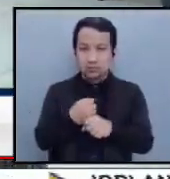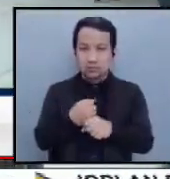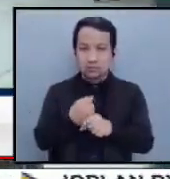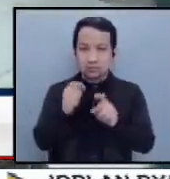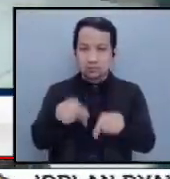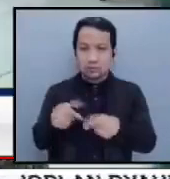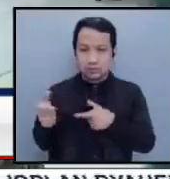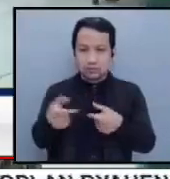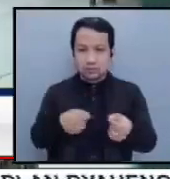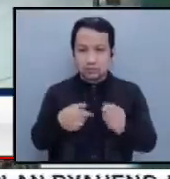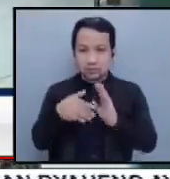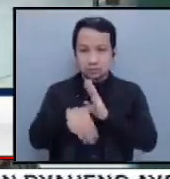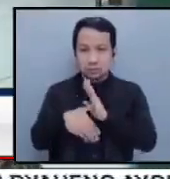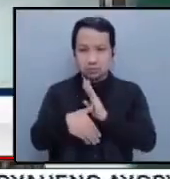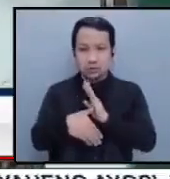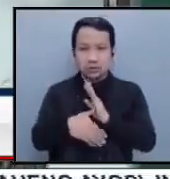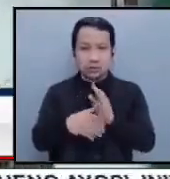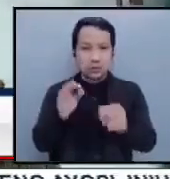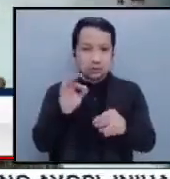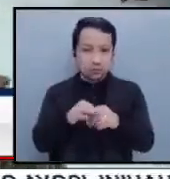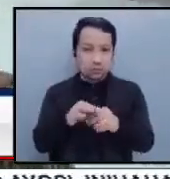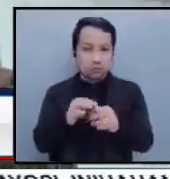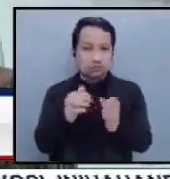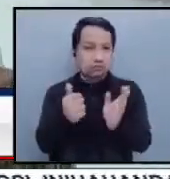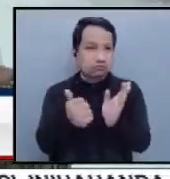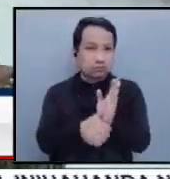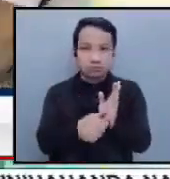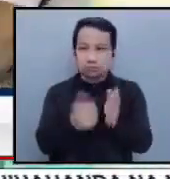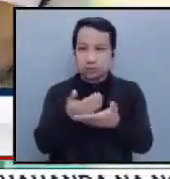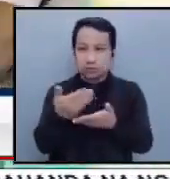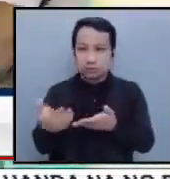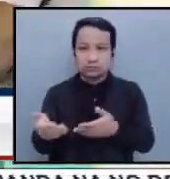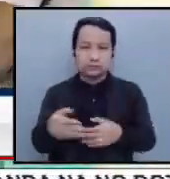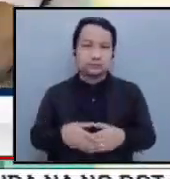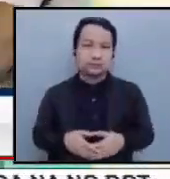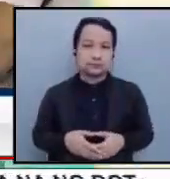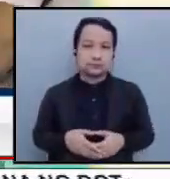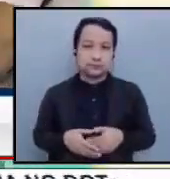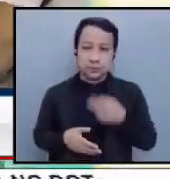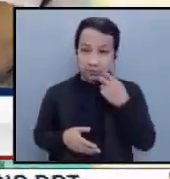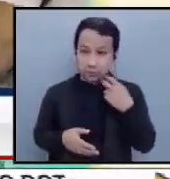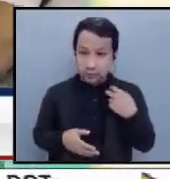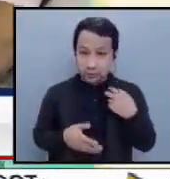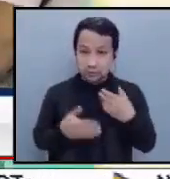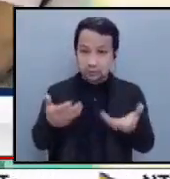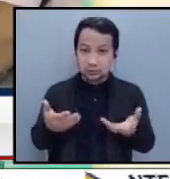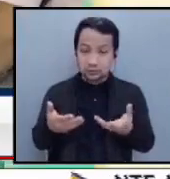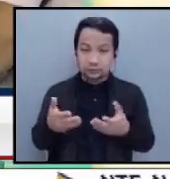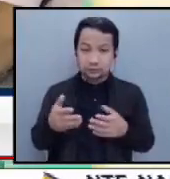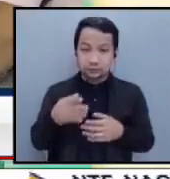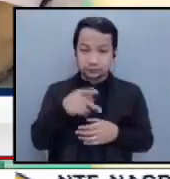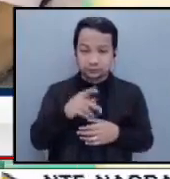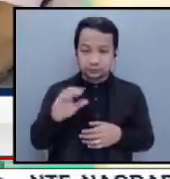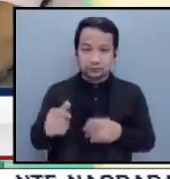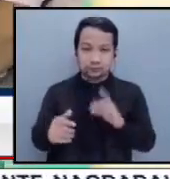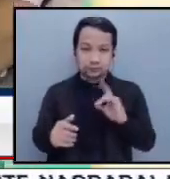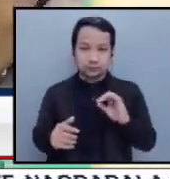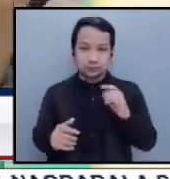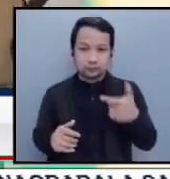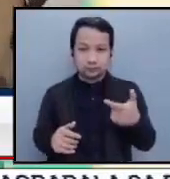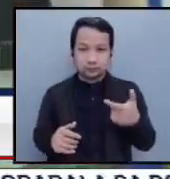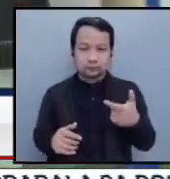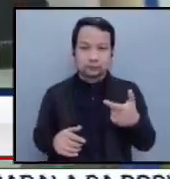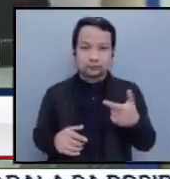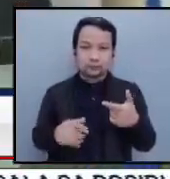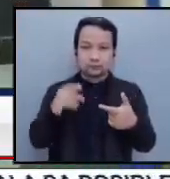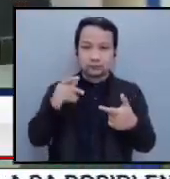COMELEC laban sa vote buying. Kabilang sa Task Force ng DOJ, Presidential Anti-Corruption Commission, DILG, Philippine